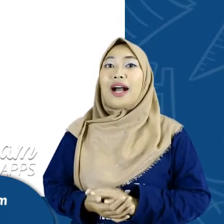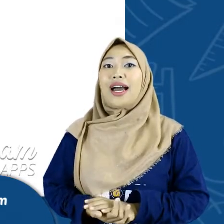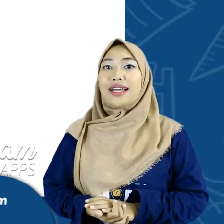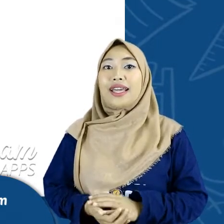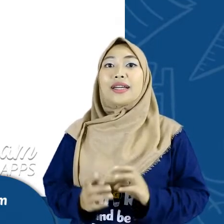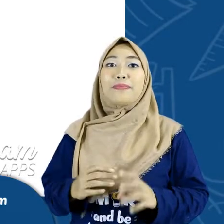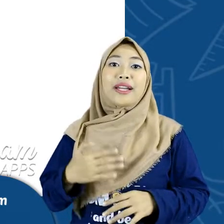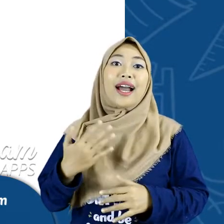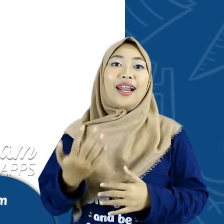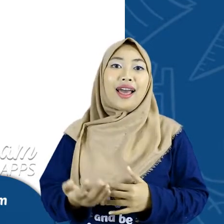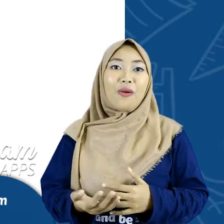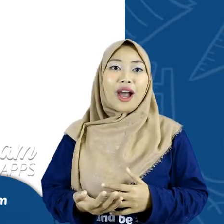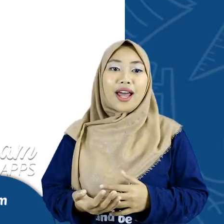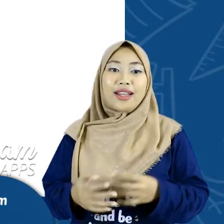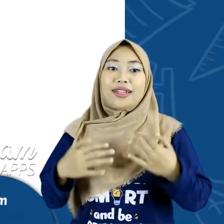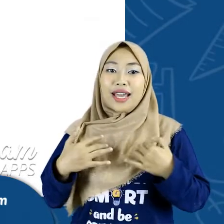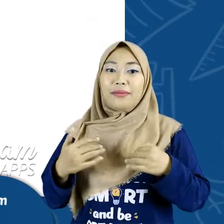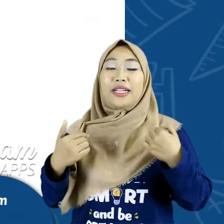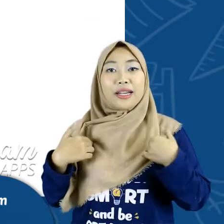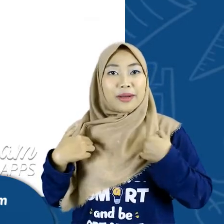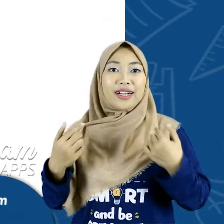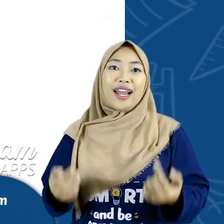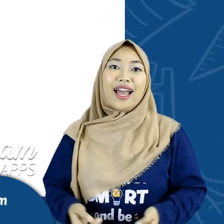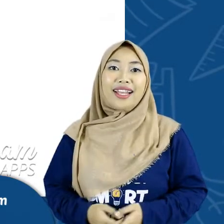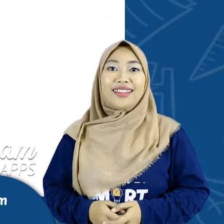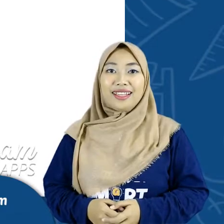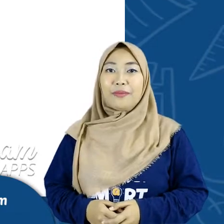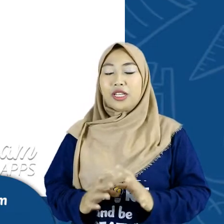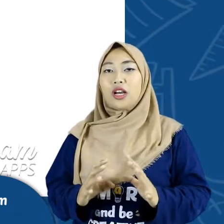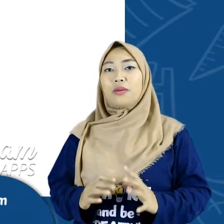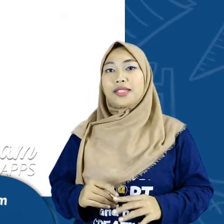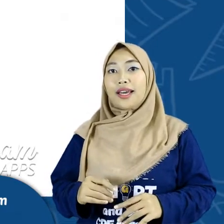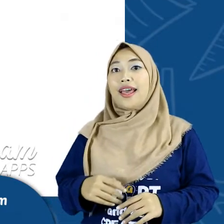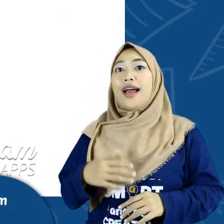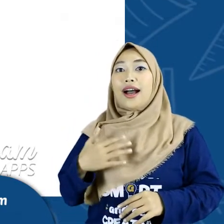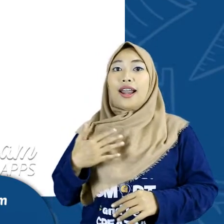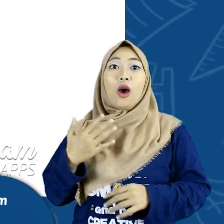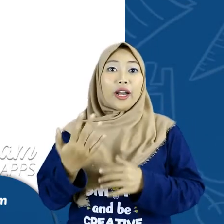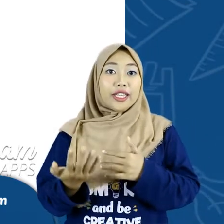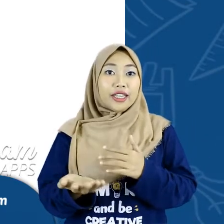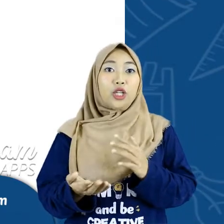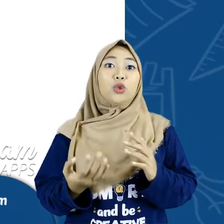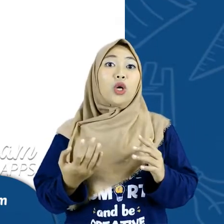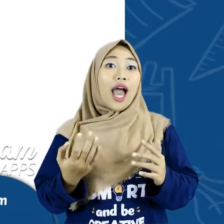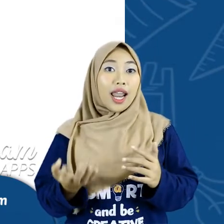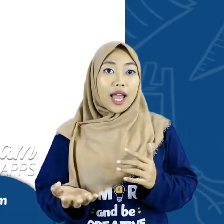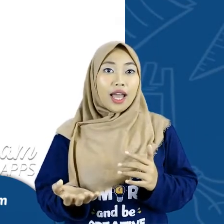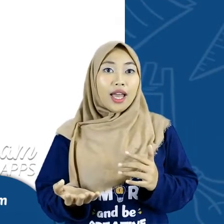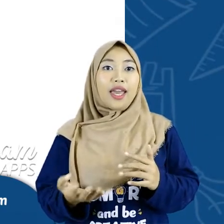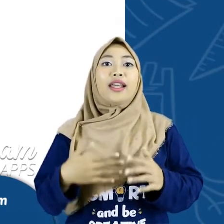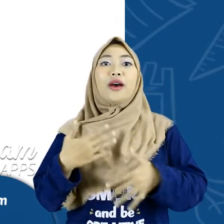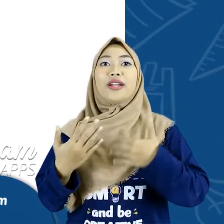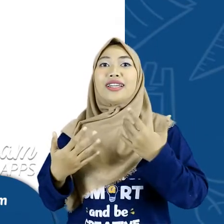ketiga, menghargai kemenangan lawan dan menerima kekalahan tim. Jadi kalau misalkan lawan kita itu